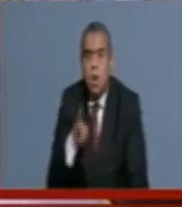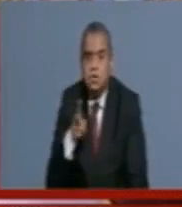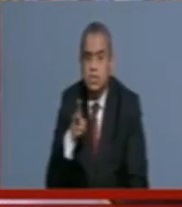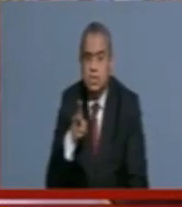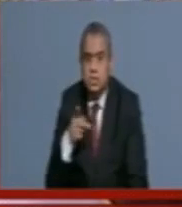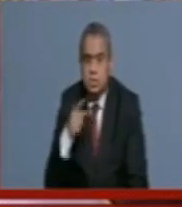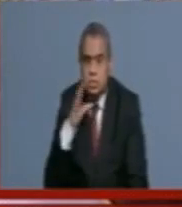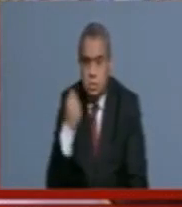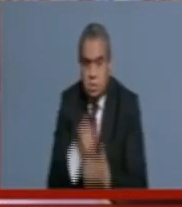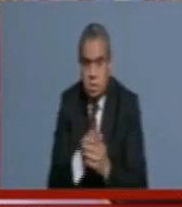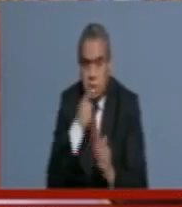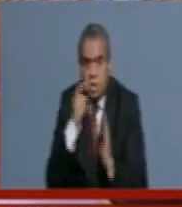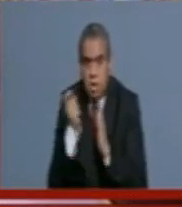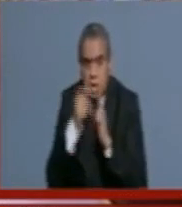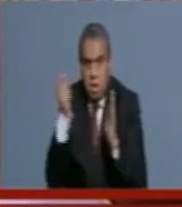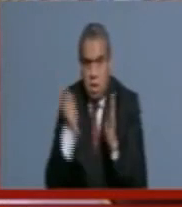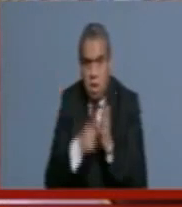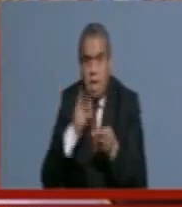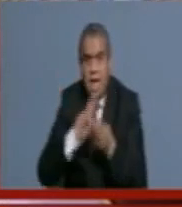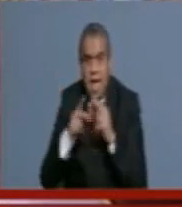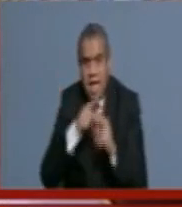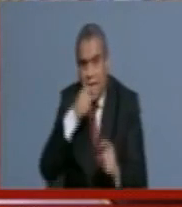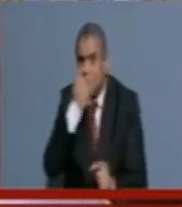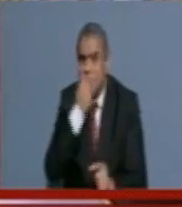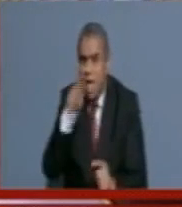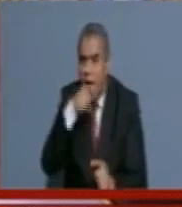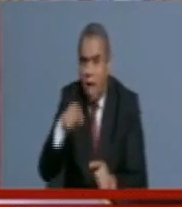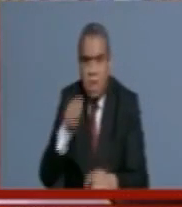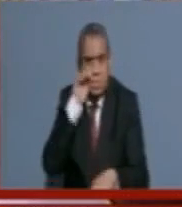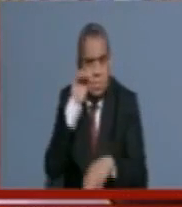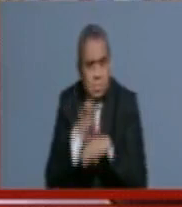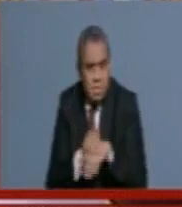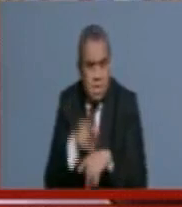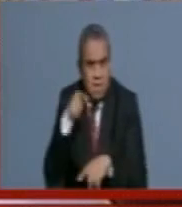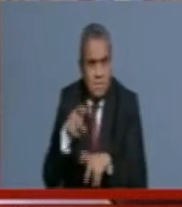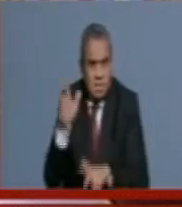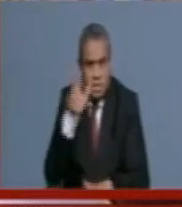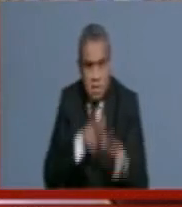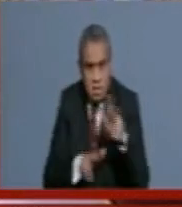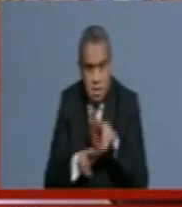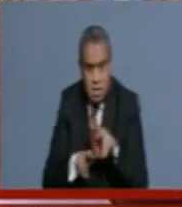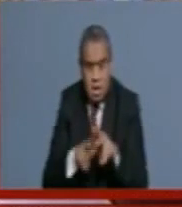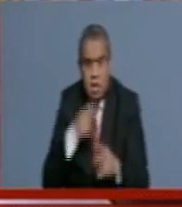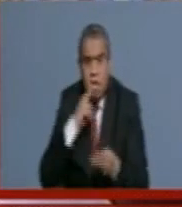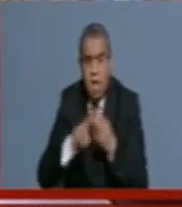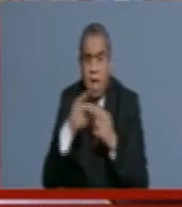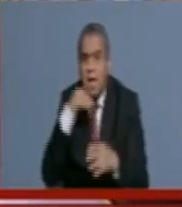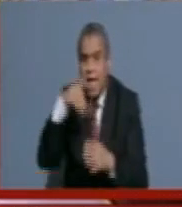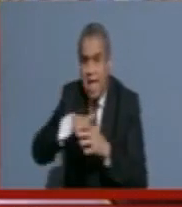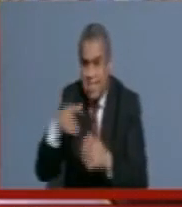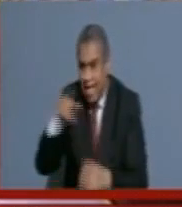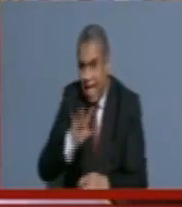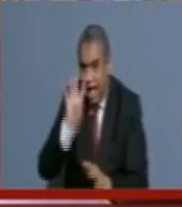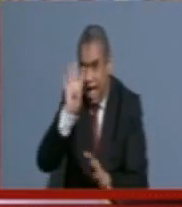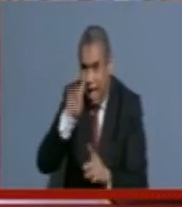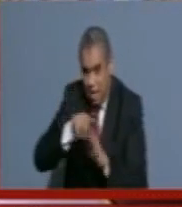لصحيح القانون لوجود اي اعتراض، ثم يحق لاي مترشح ان يطعن